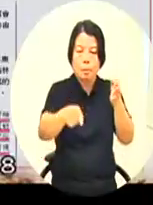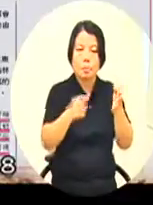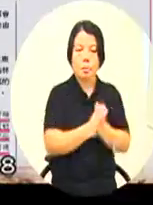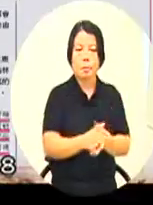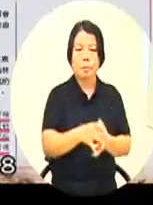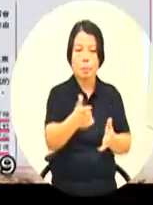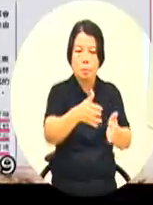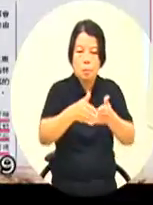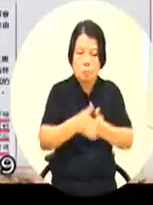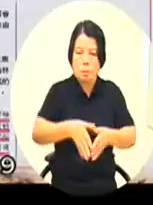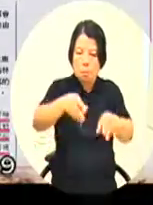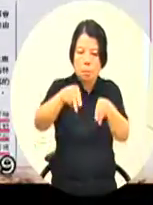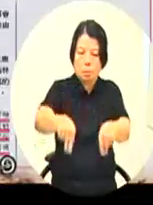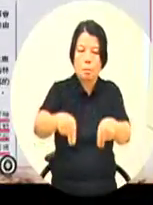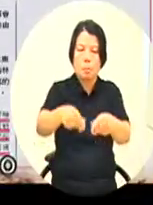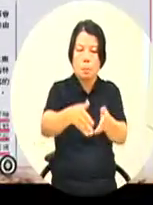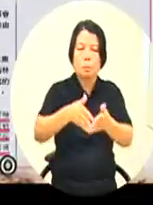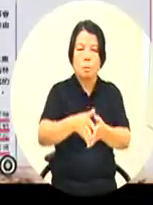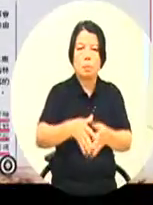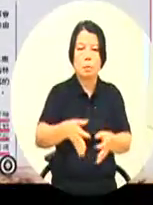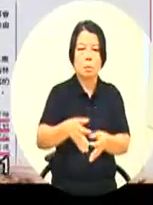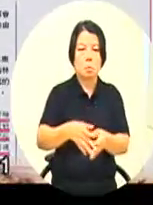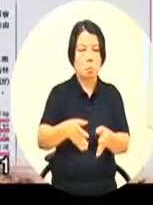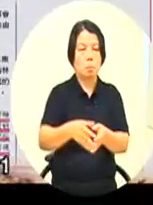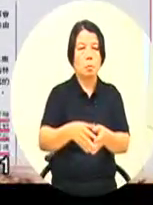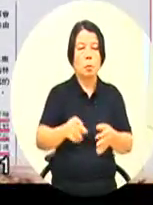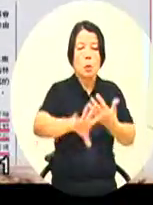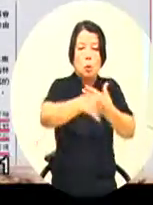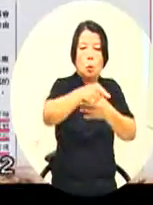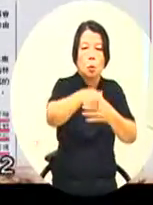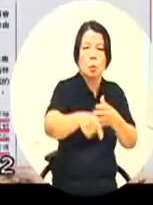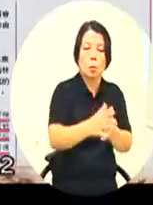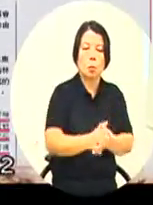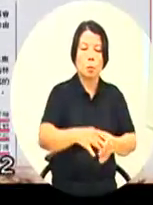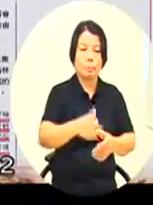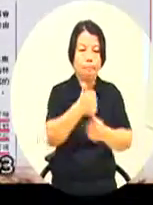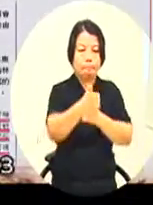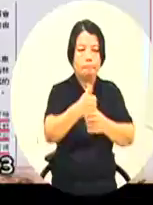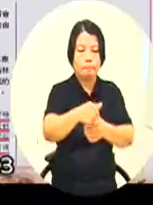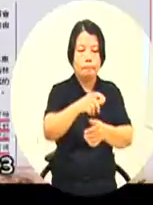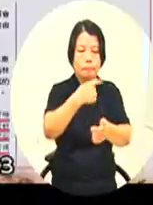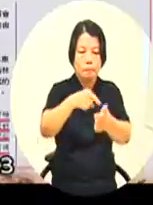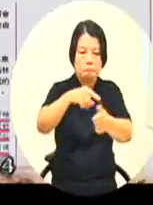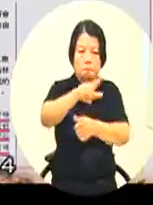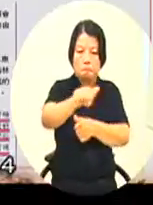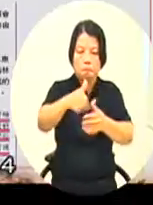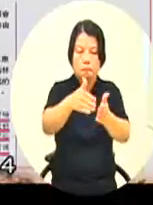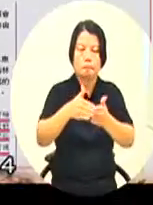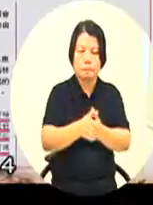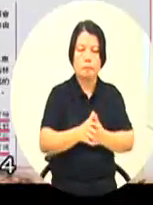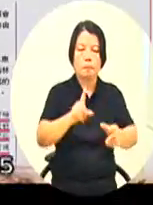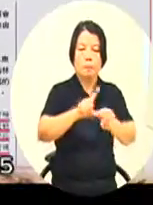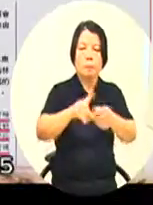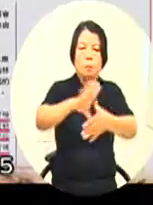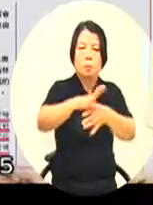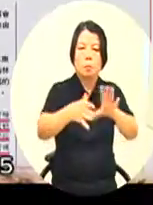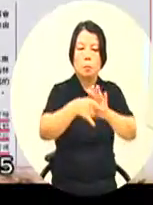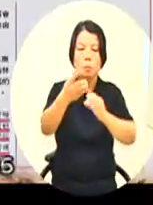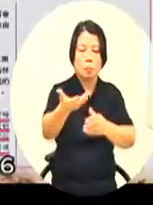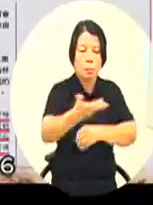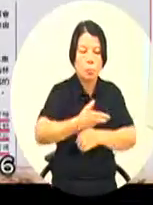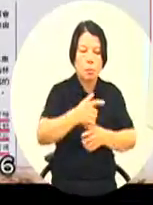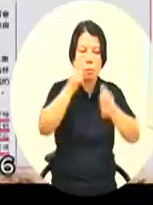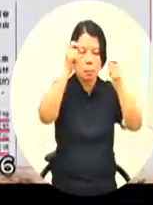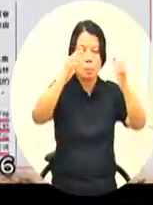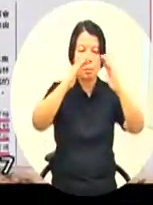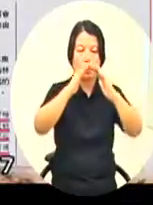些是需要签约的，那我希望把国外很好的课程中文化让我们的高雄市民以及我们的